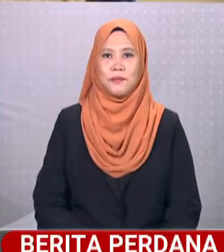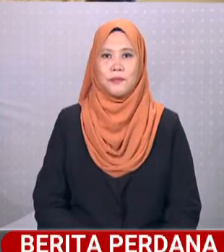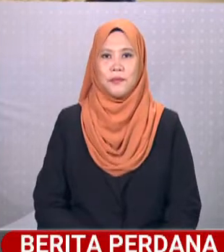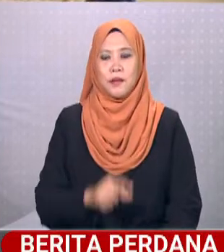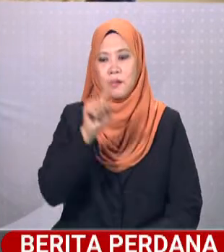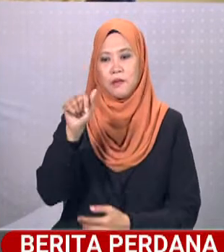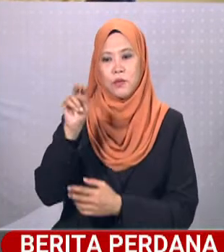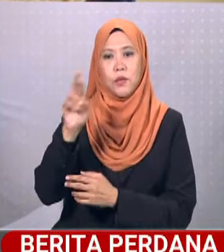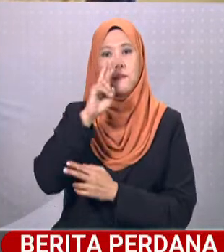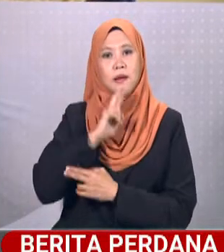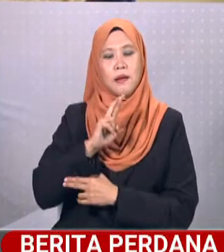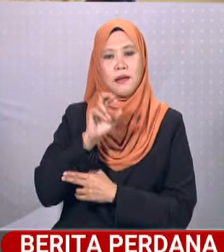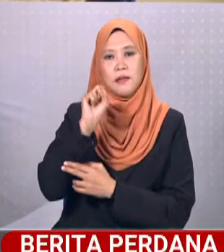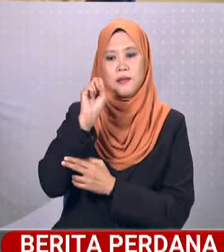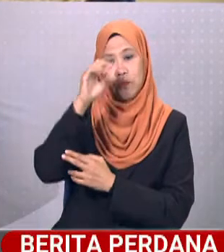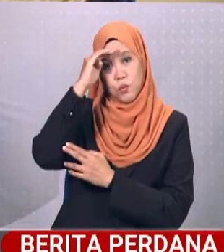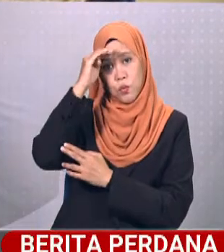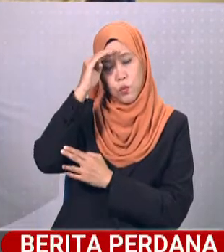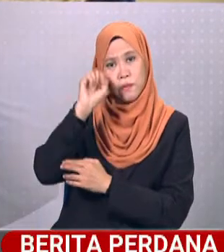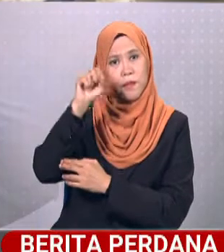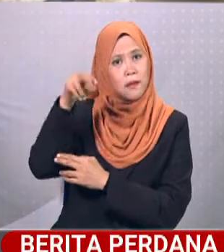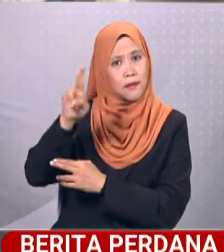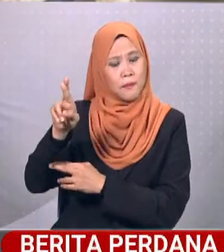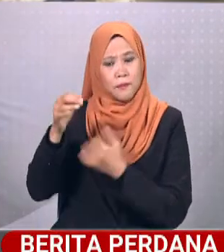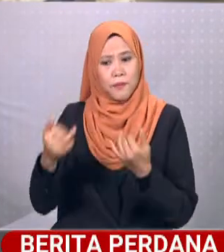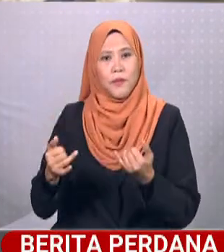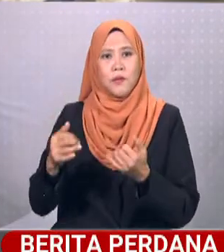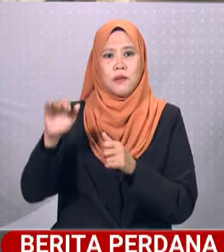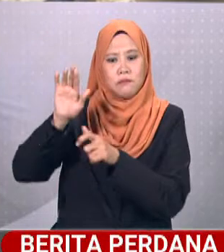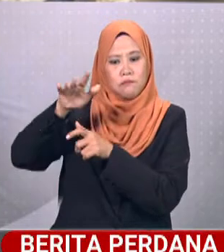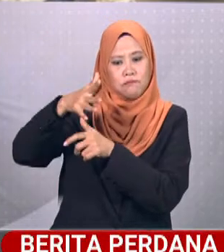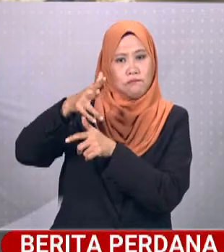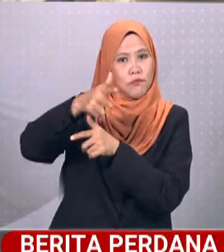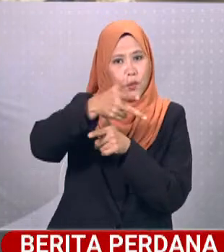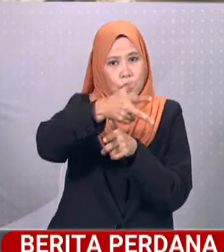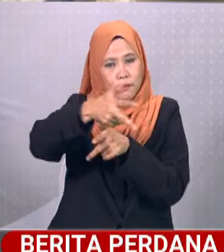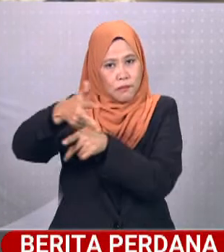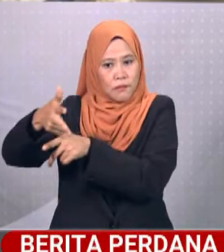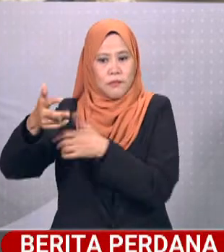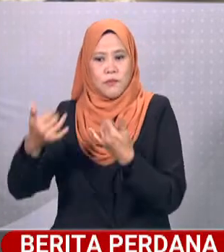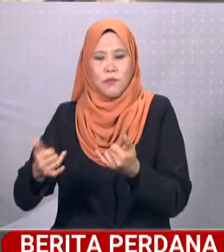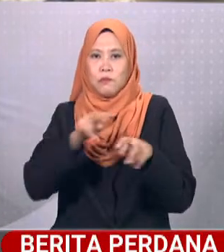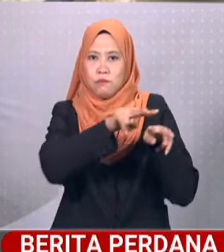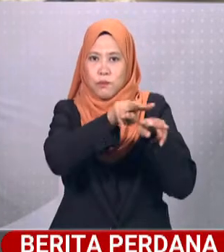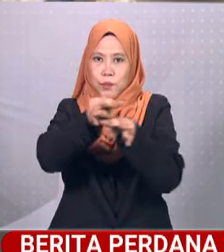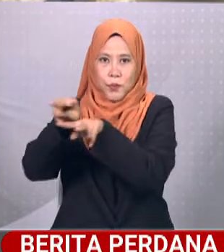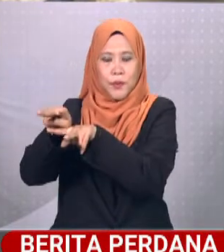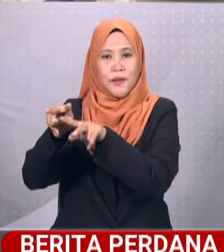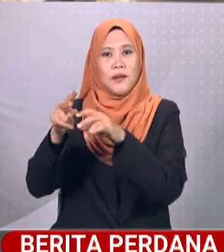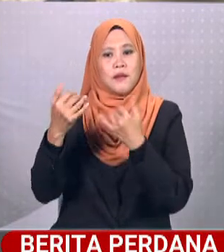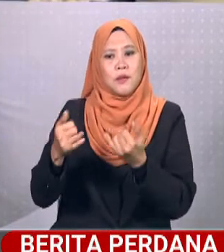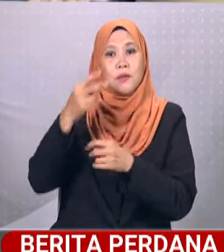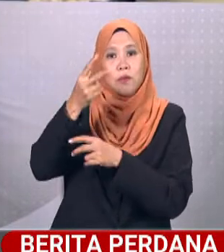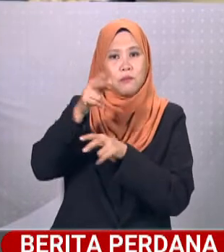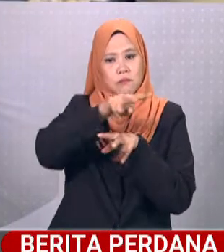Di zon merah Simpang Renggam, Johor, tiga buah drone milik Angkatan Tentera Malaysia ATM digunakan untuk pemantauan. Tinjauan